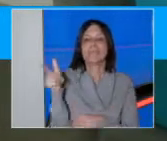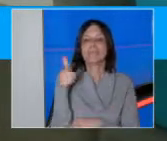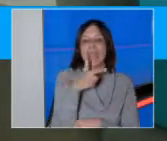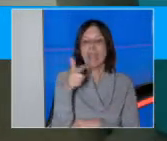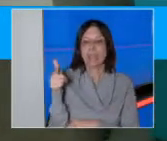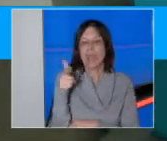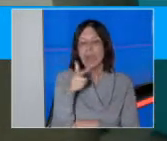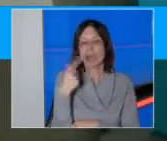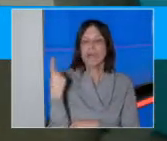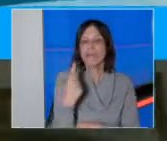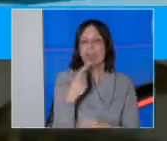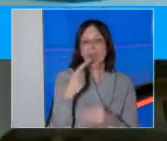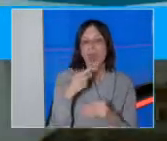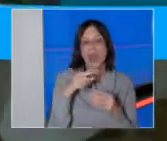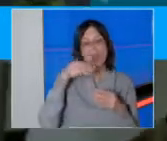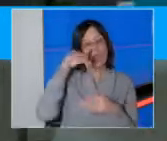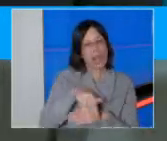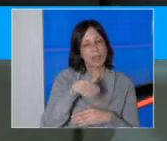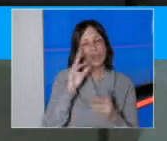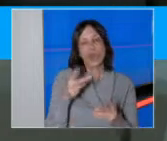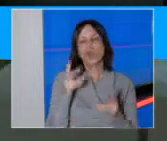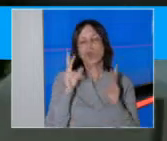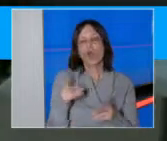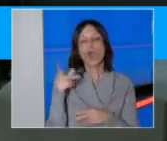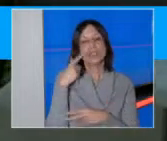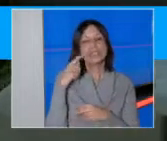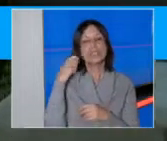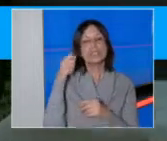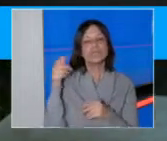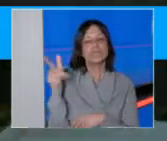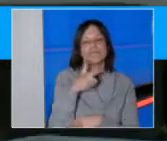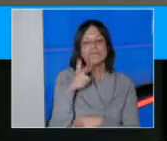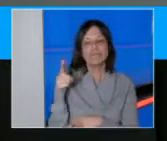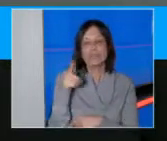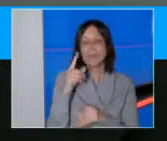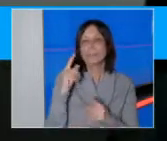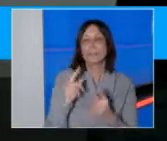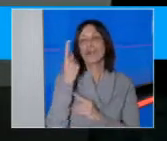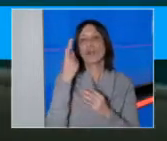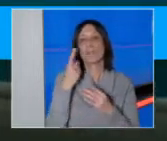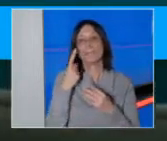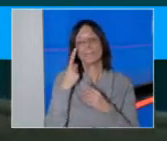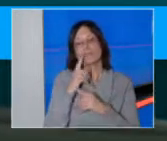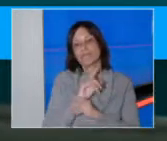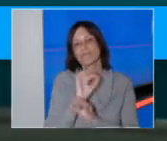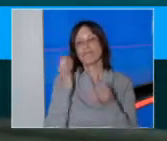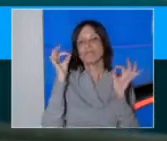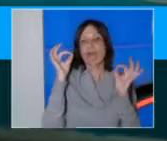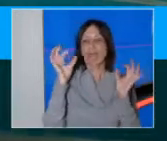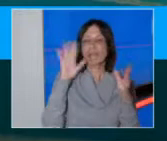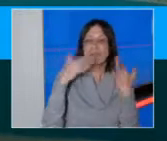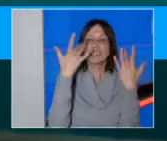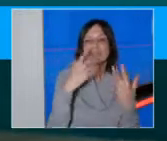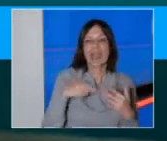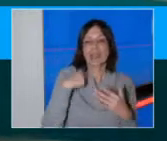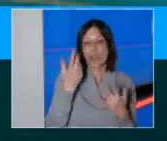בכל קלפי שיוכל לתעד גם אירועים חריגים וגם את ההליך של ספירת הקולות. זה דבר מאוד חשוב. כמובן